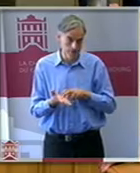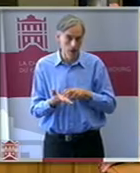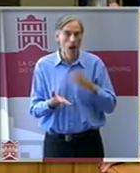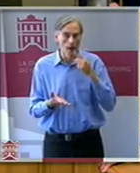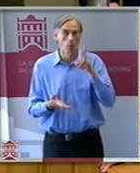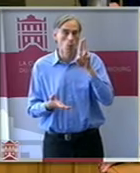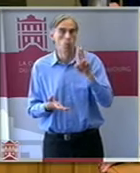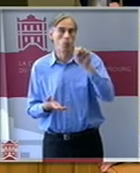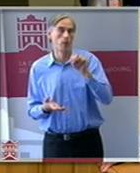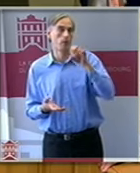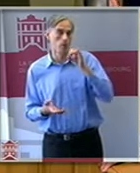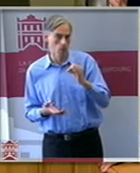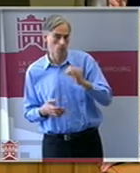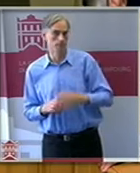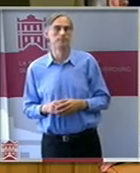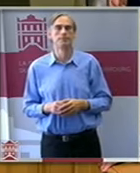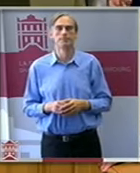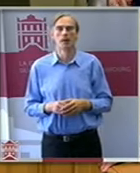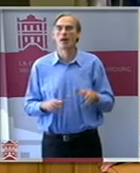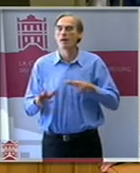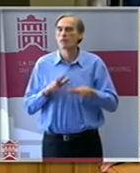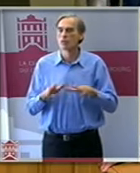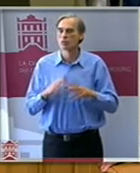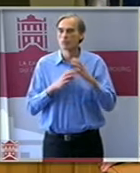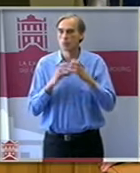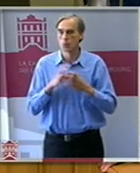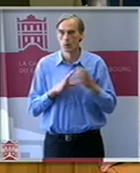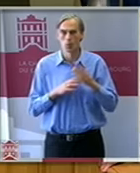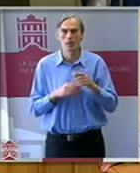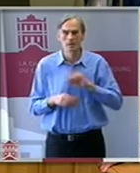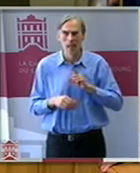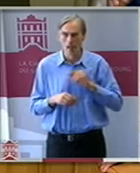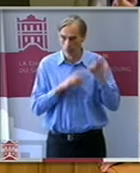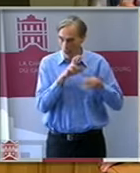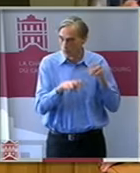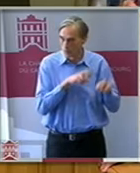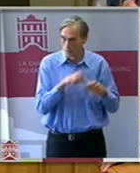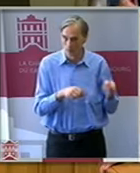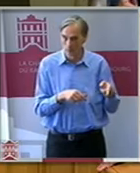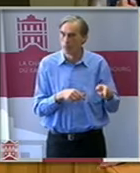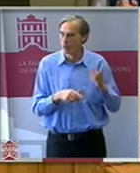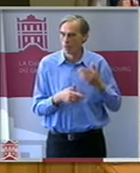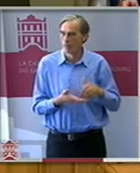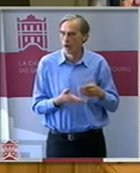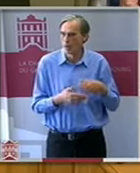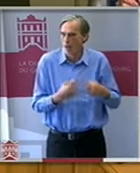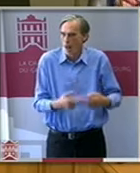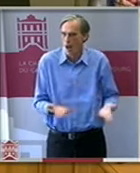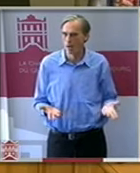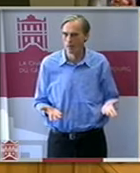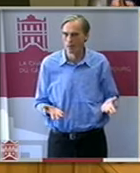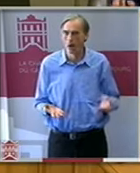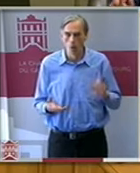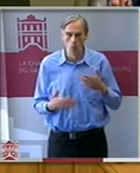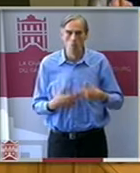die demnächst die Ausbeutung ermöglicht haben, sind weiterhin intakt. Und sie haben sich auch noch intensiviert und verfeinert. Millionen von